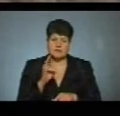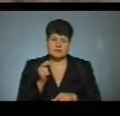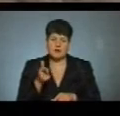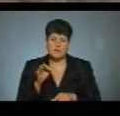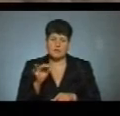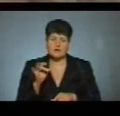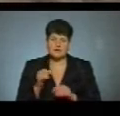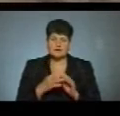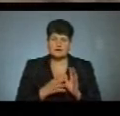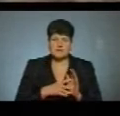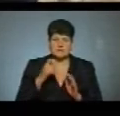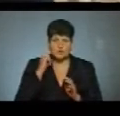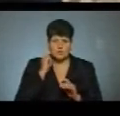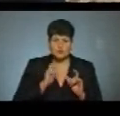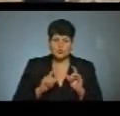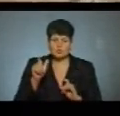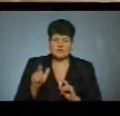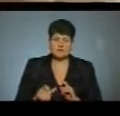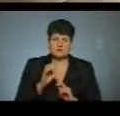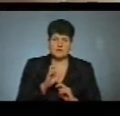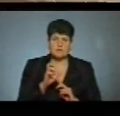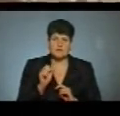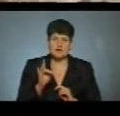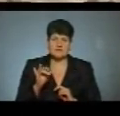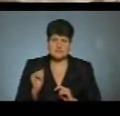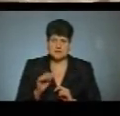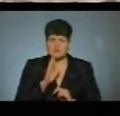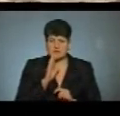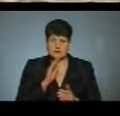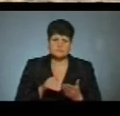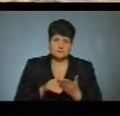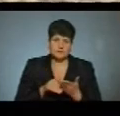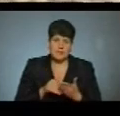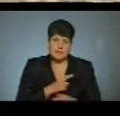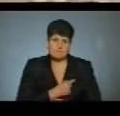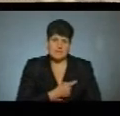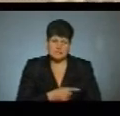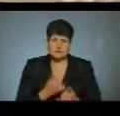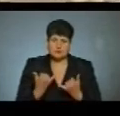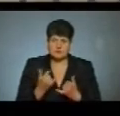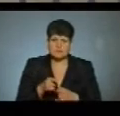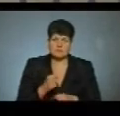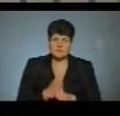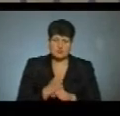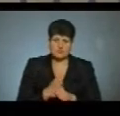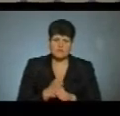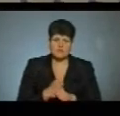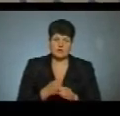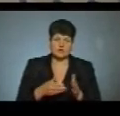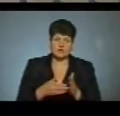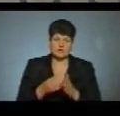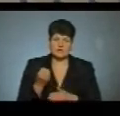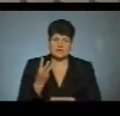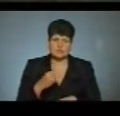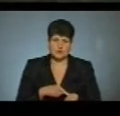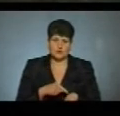19-річна студентка Софія Барвінська. Дівчата – волонтерки. Вони допомагають медикам. Сьогодні вони працювали в лікарні до 13-ї